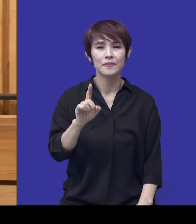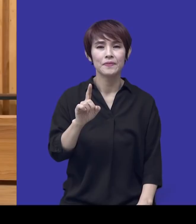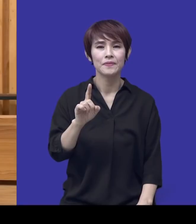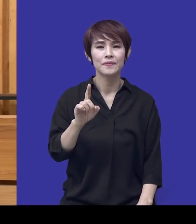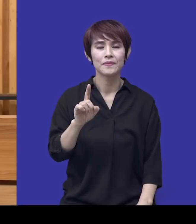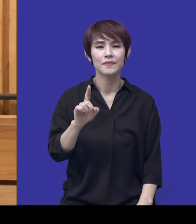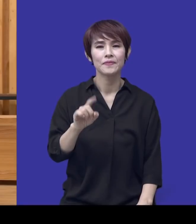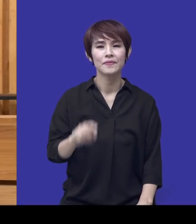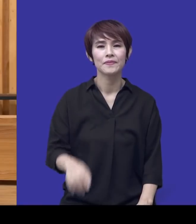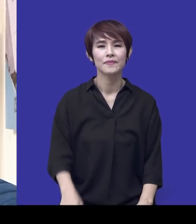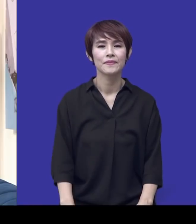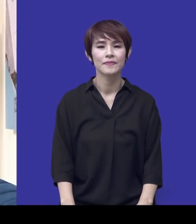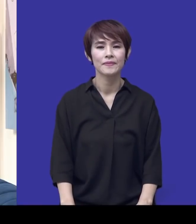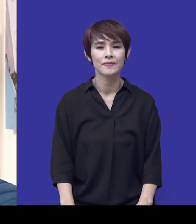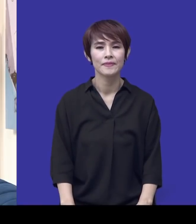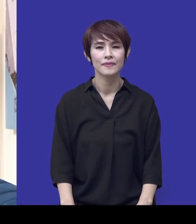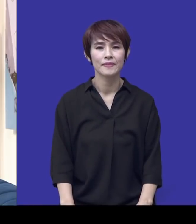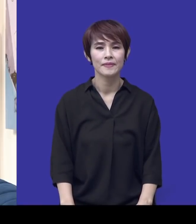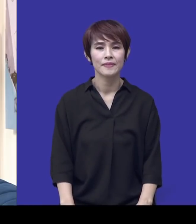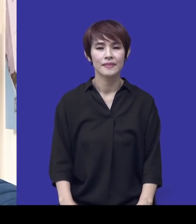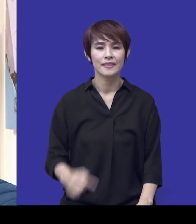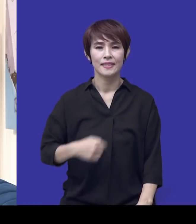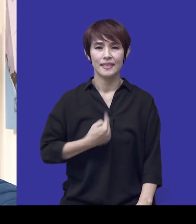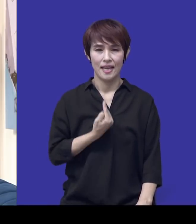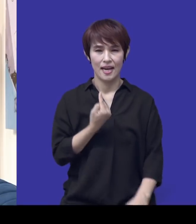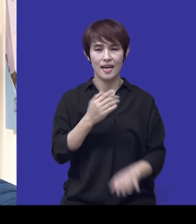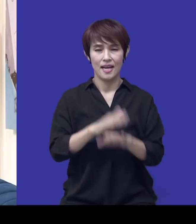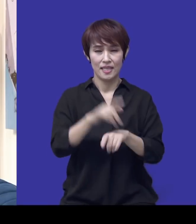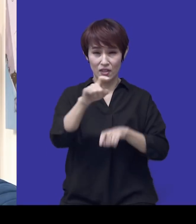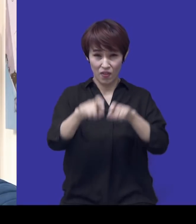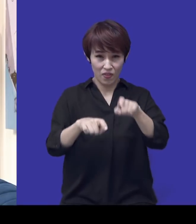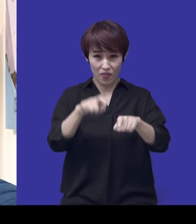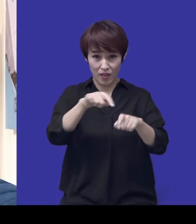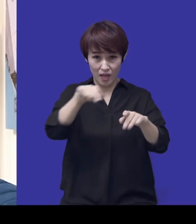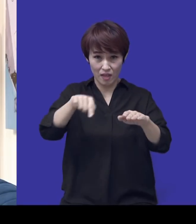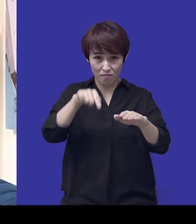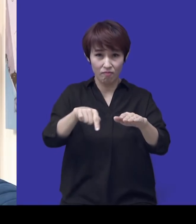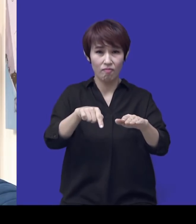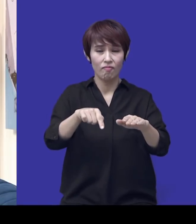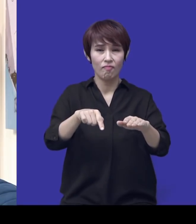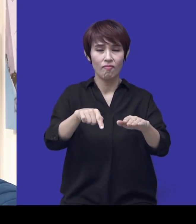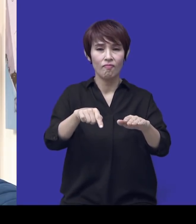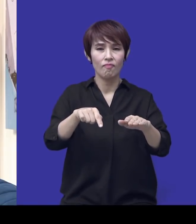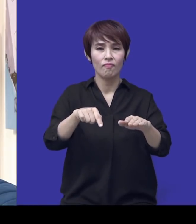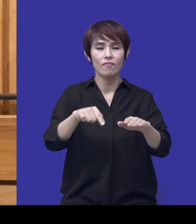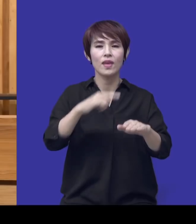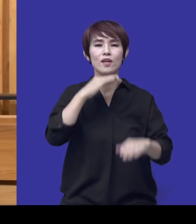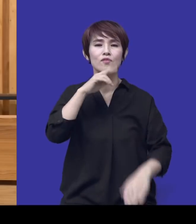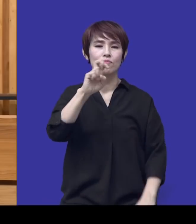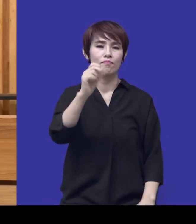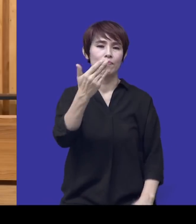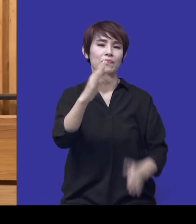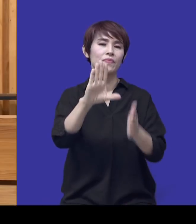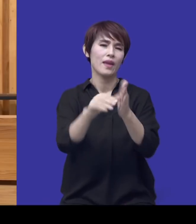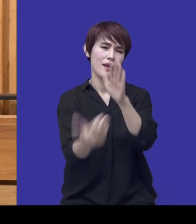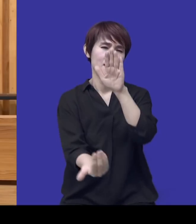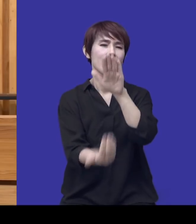있잖아요. 자아실현. 네네. 근데 가장 위가 자아실현의 단계인데 저는 어떻게 보면 그거를 29살의 나이에 이룬 거예요.